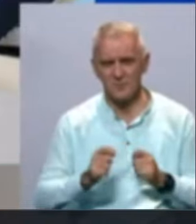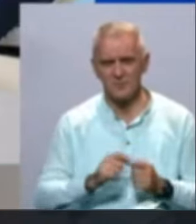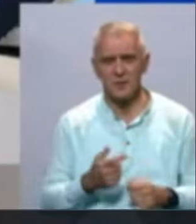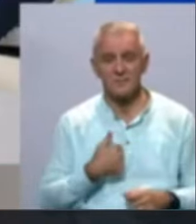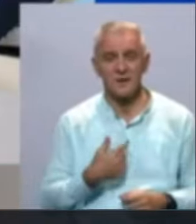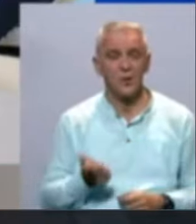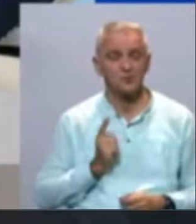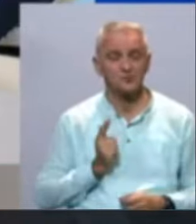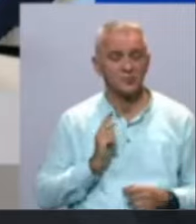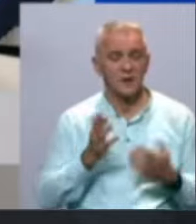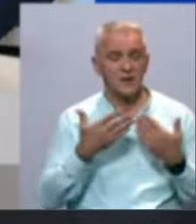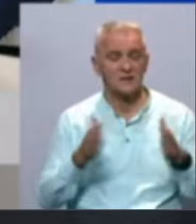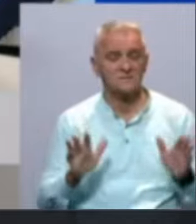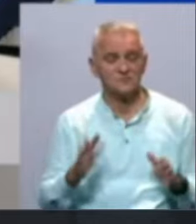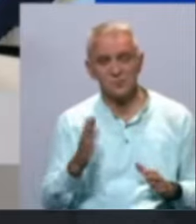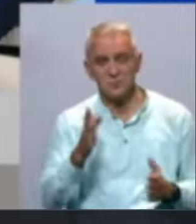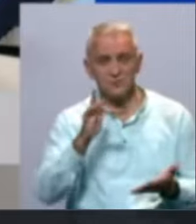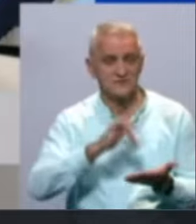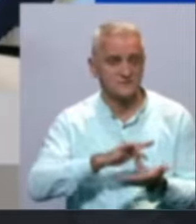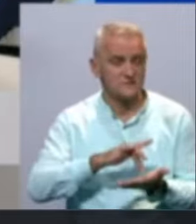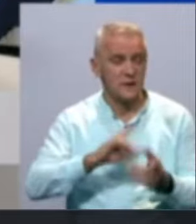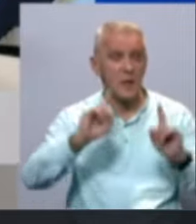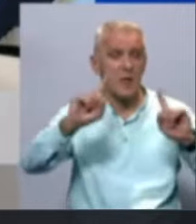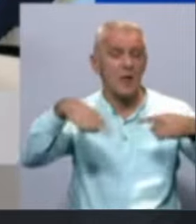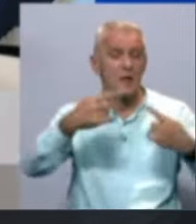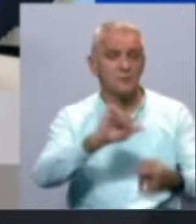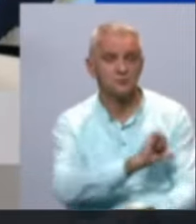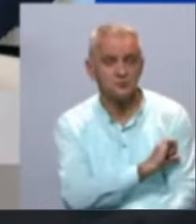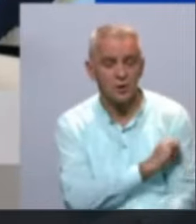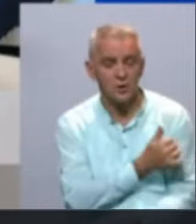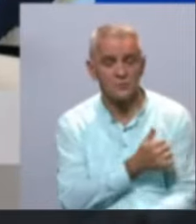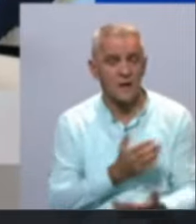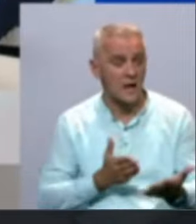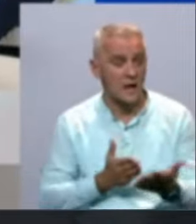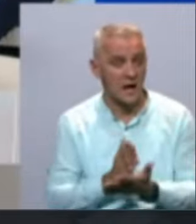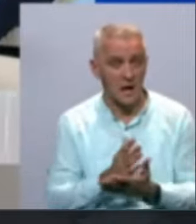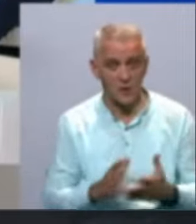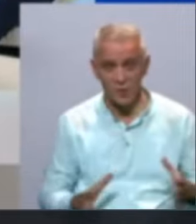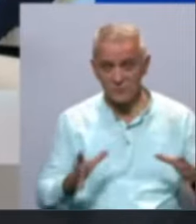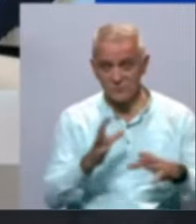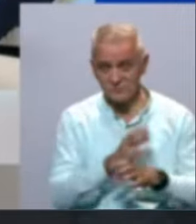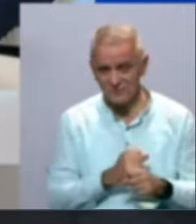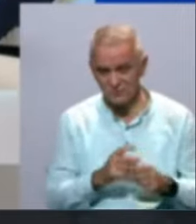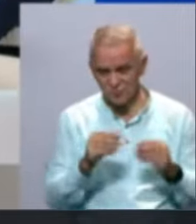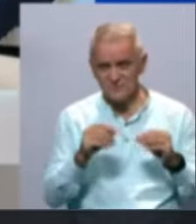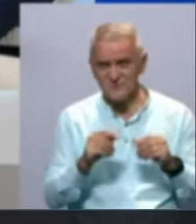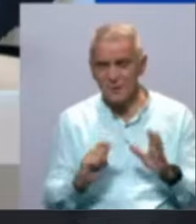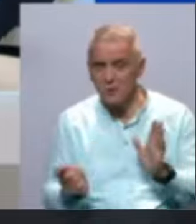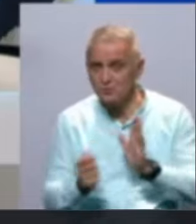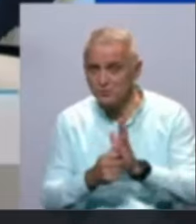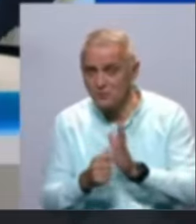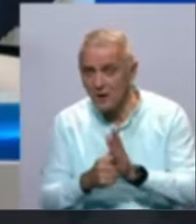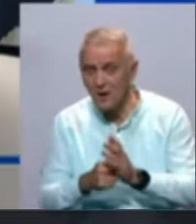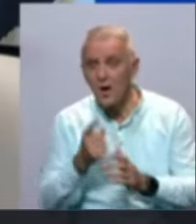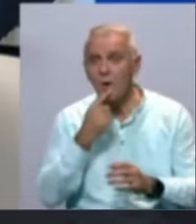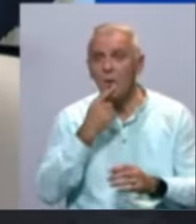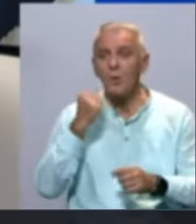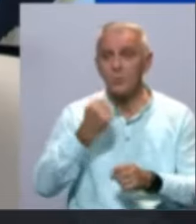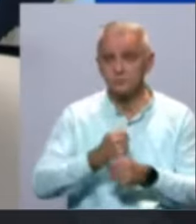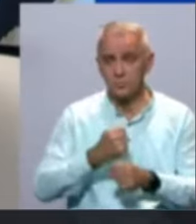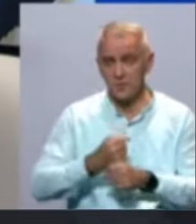nezvanično da bi negdje možda sredinom iduće godine, ukoliko završimo eksproprijaciju, taj izvođač